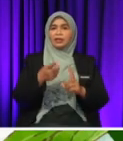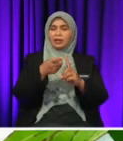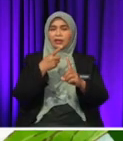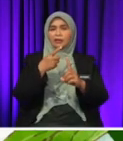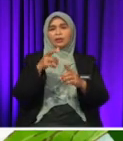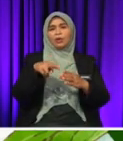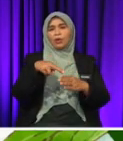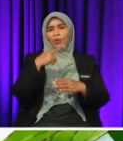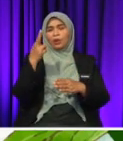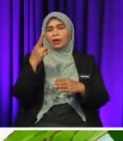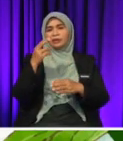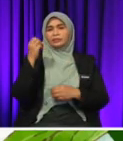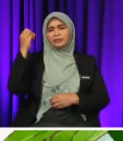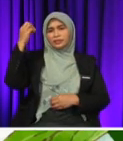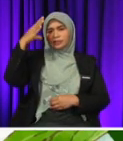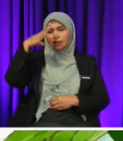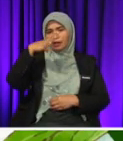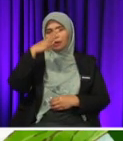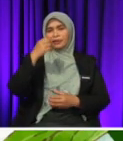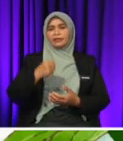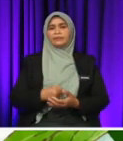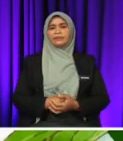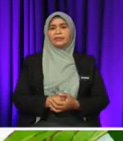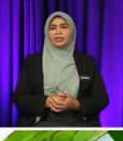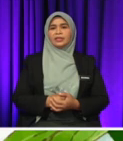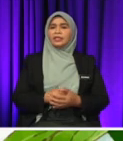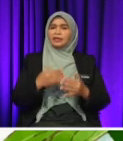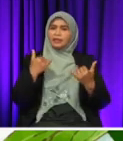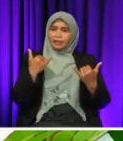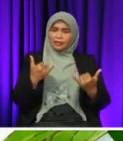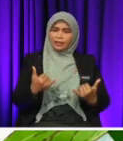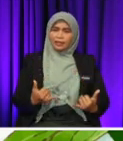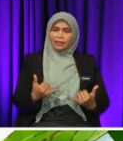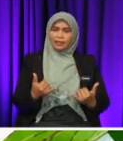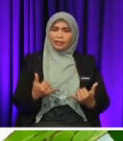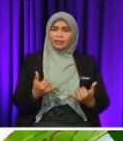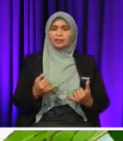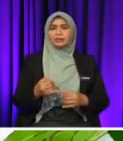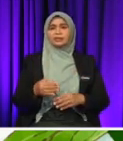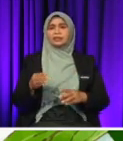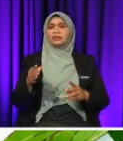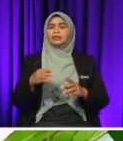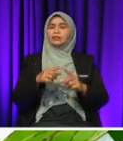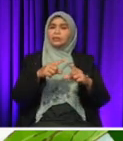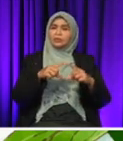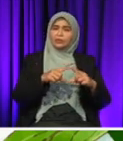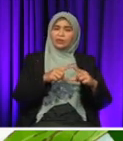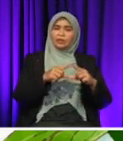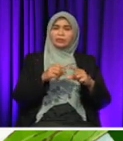ruang cahaya kini ke sudut suram